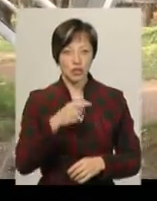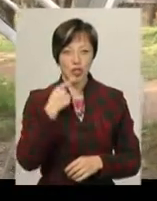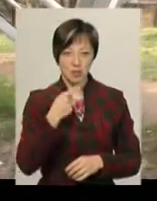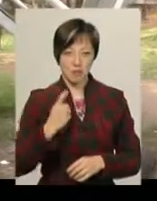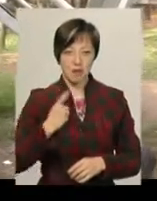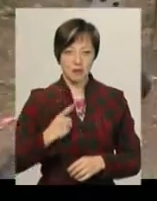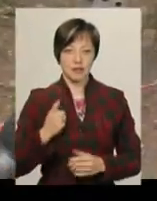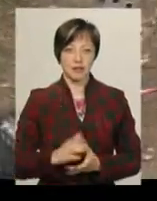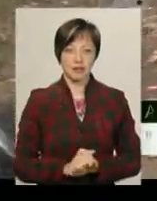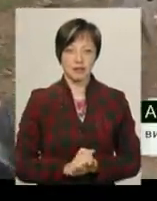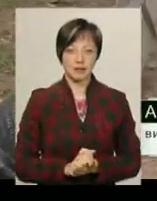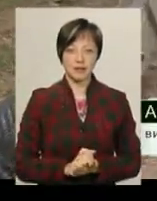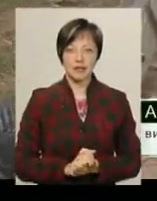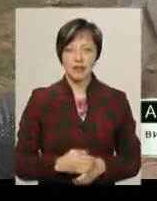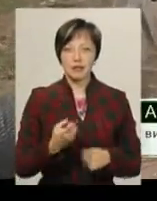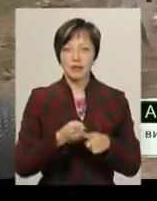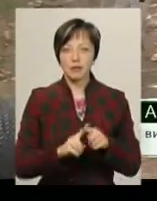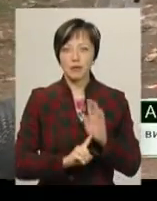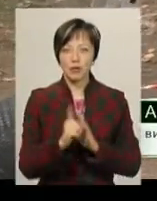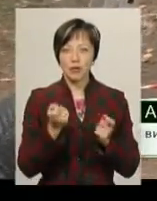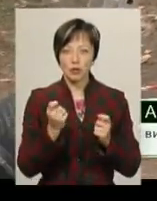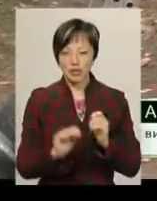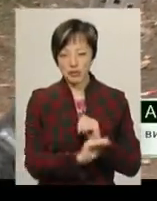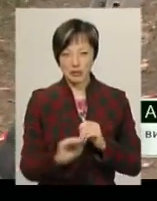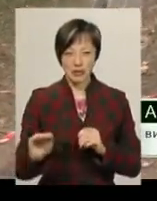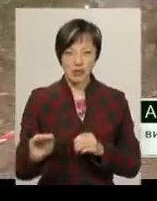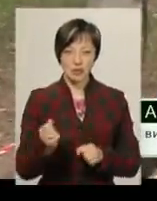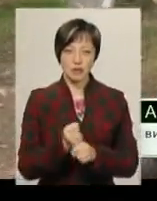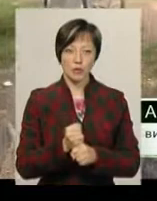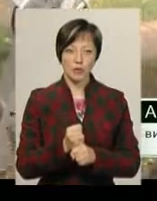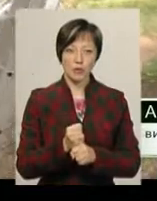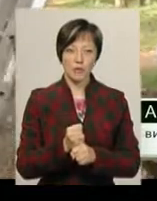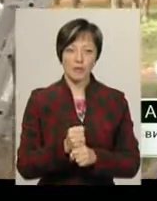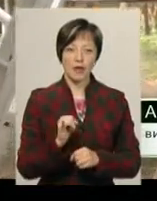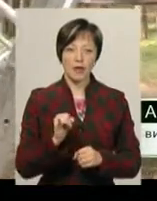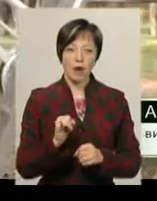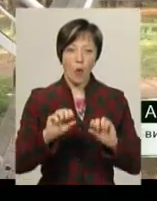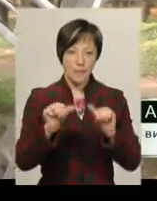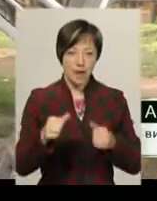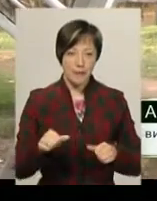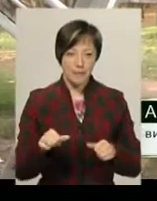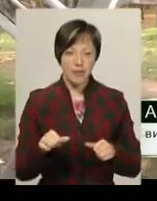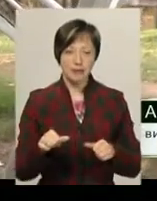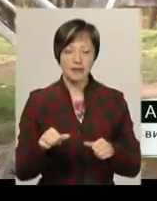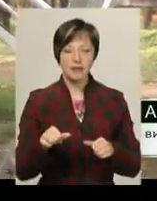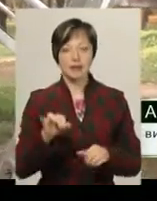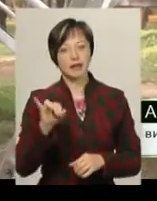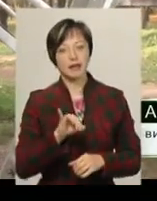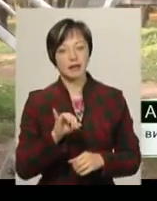Андрій Черніцький. От такий початок, ще трохи низ підроблю, обрамлення